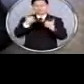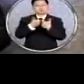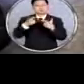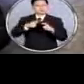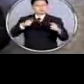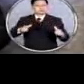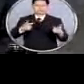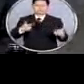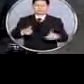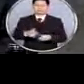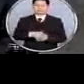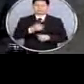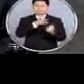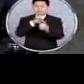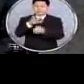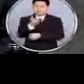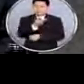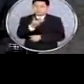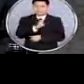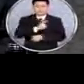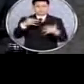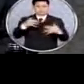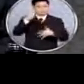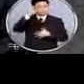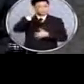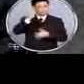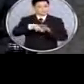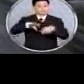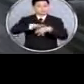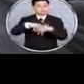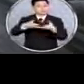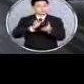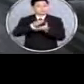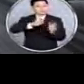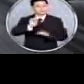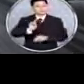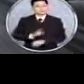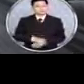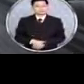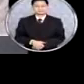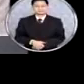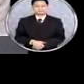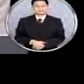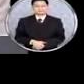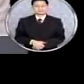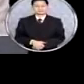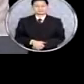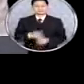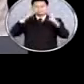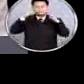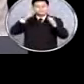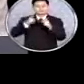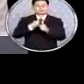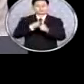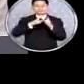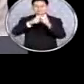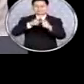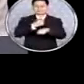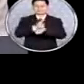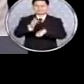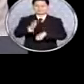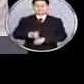版。我想请教三位，你们怎么看待这个问题，文化部会是一个什么样的样貌？ 请宋楚瑜先生回答，时间